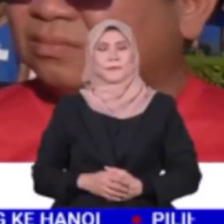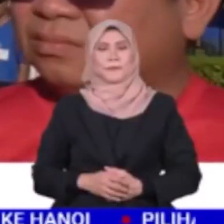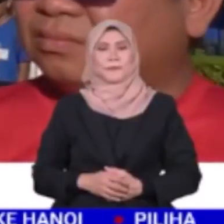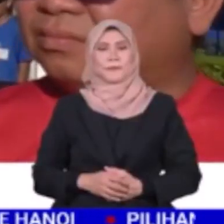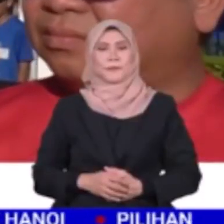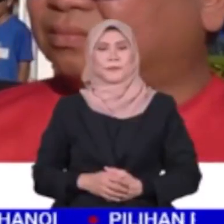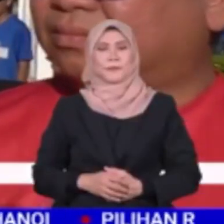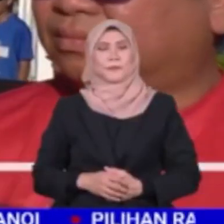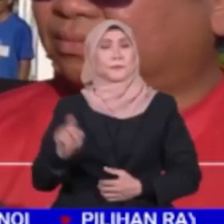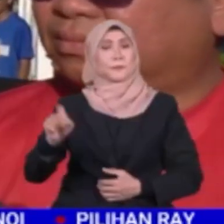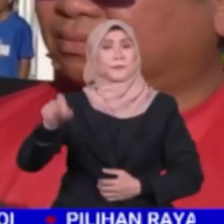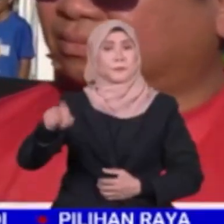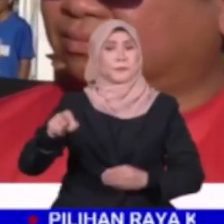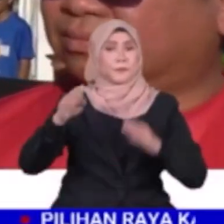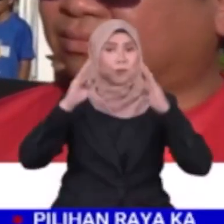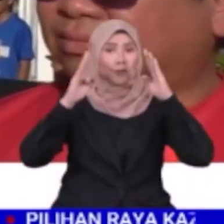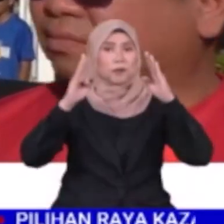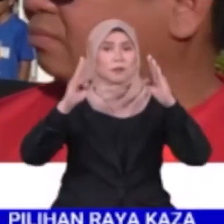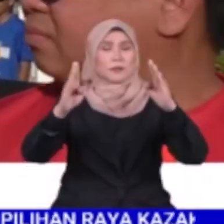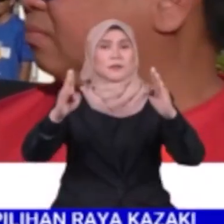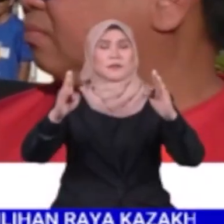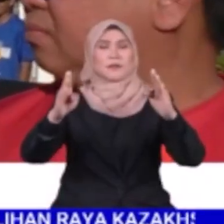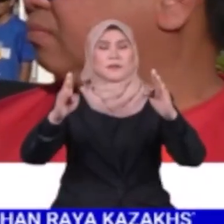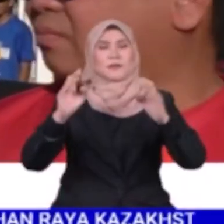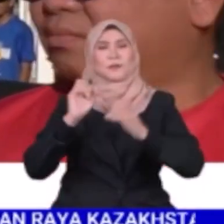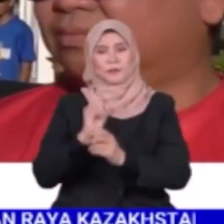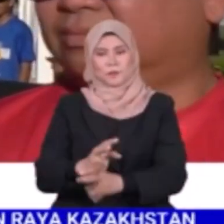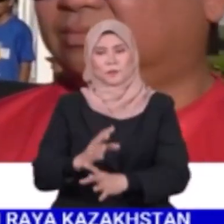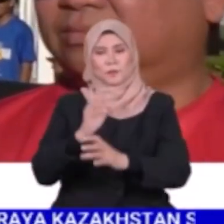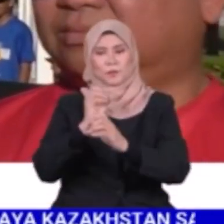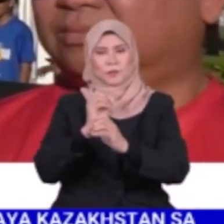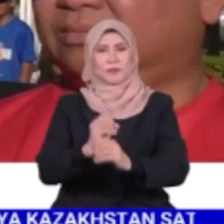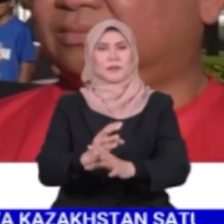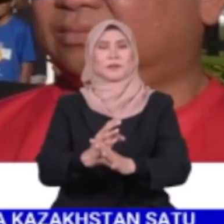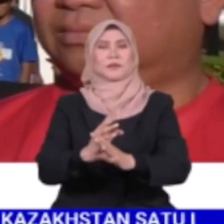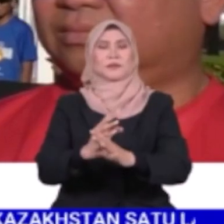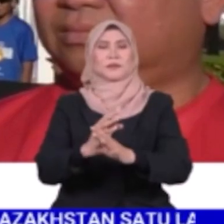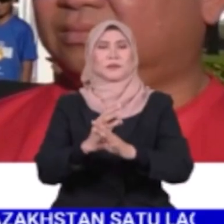dan kita perlu juga memberi fokus kepada usaha